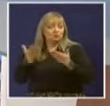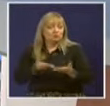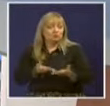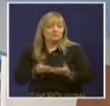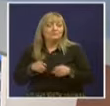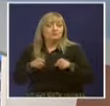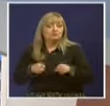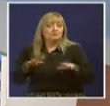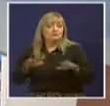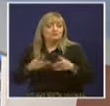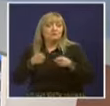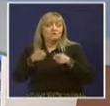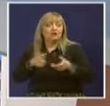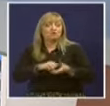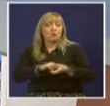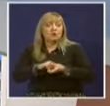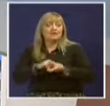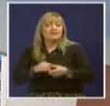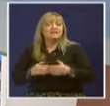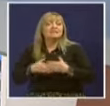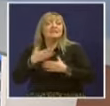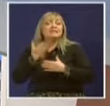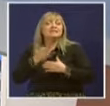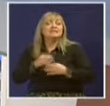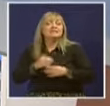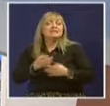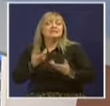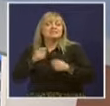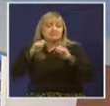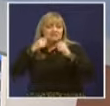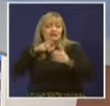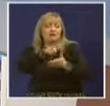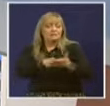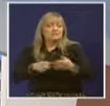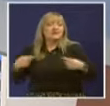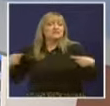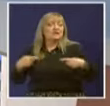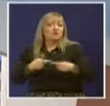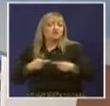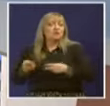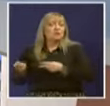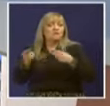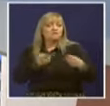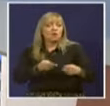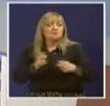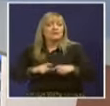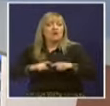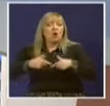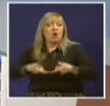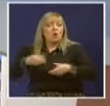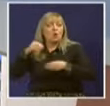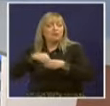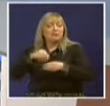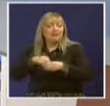започнахме, че вашата организация излиза с петиция срещу вноса на отпадъци